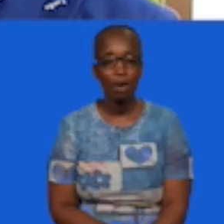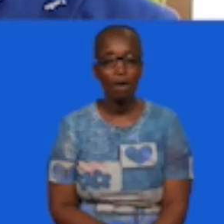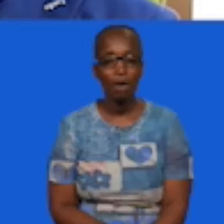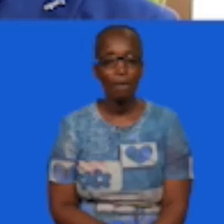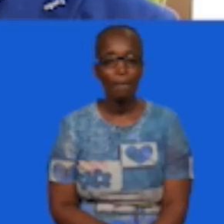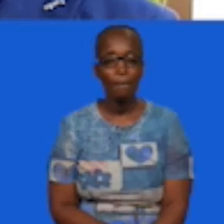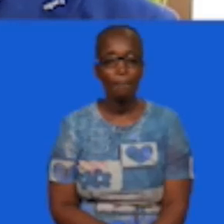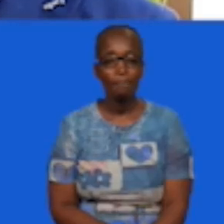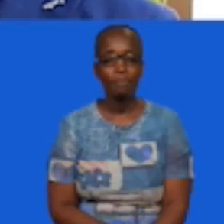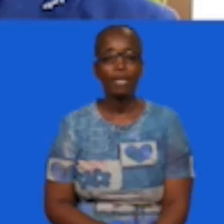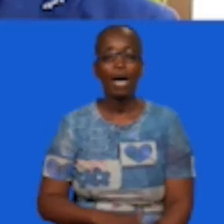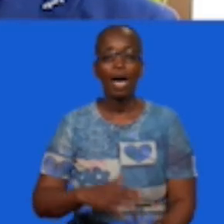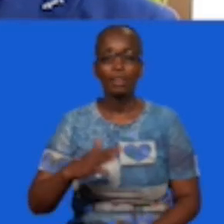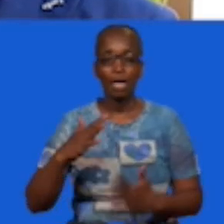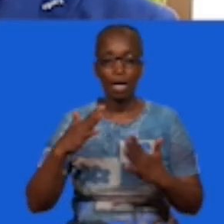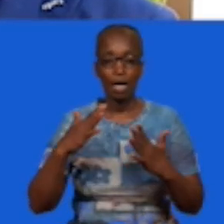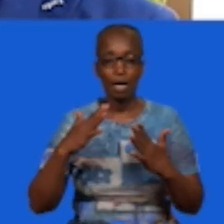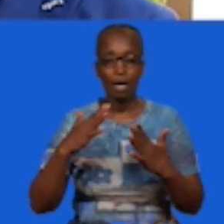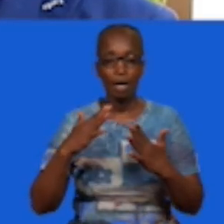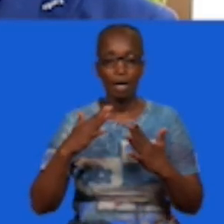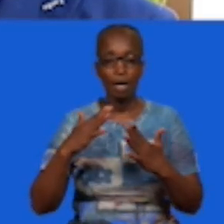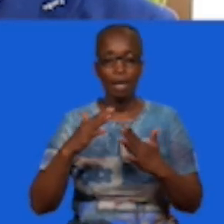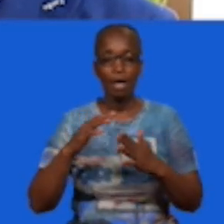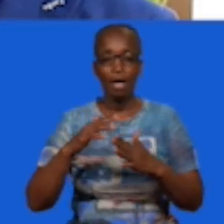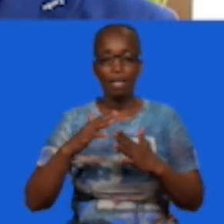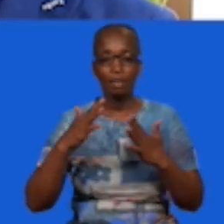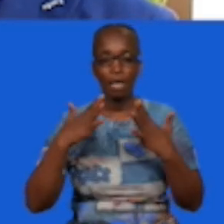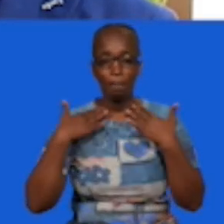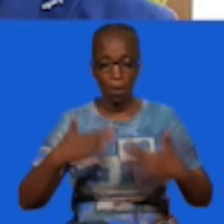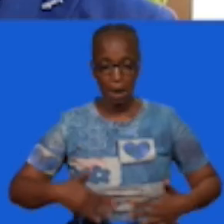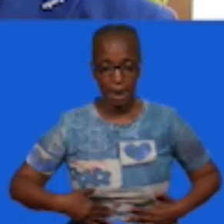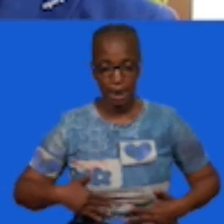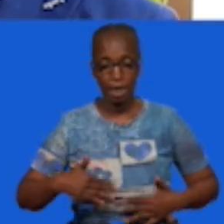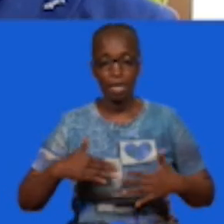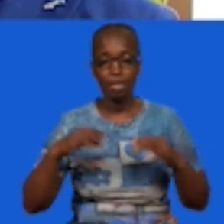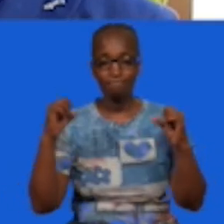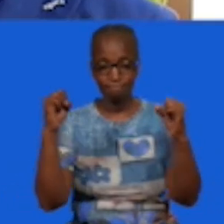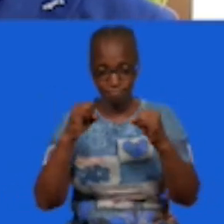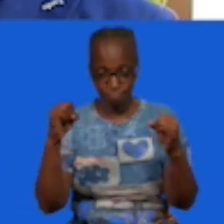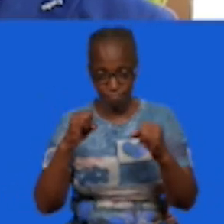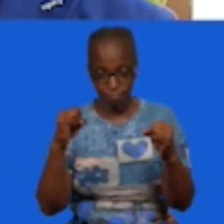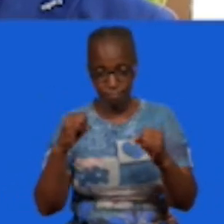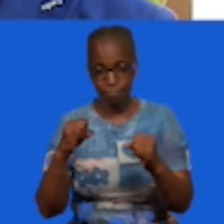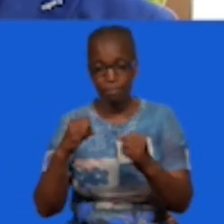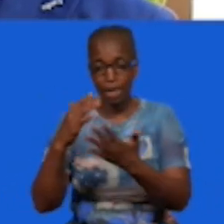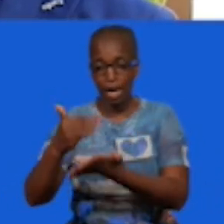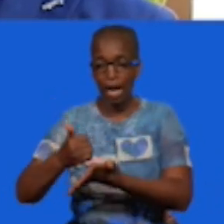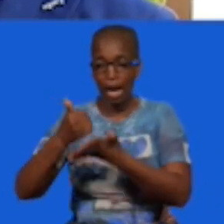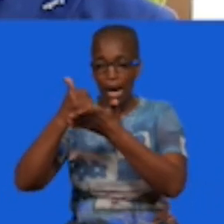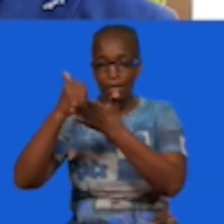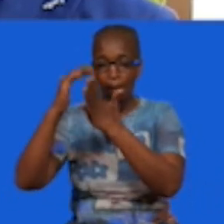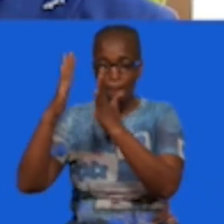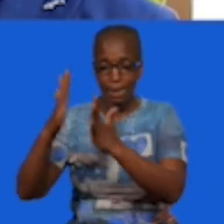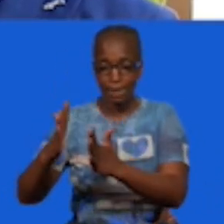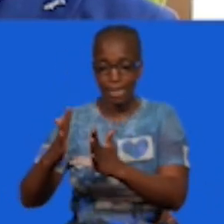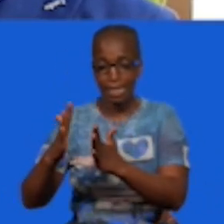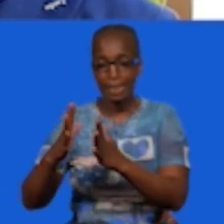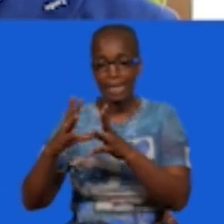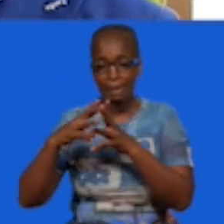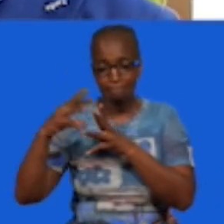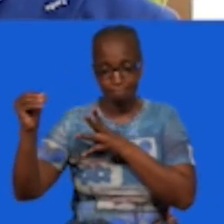hili watu wanakosa huduma. Kwa hivyo tumeuliza medical superintendent